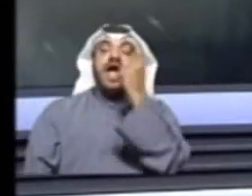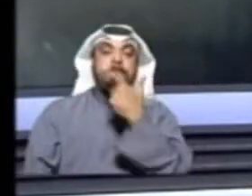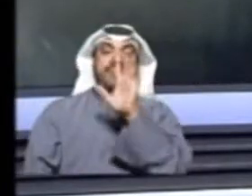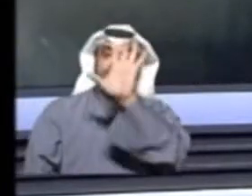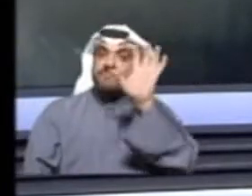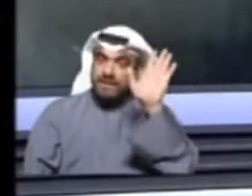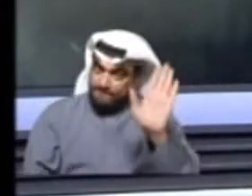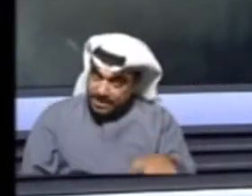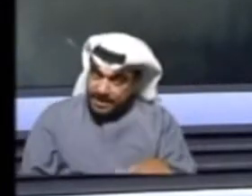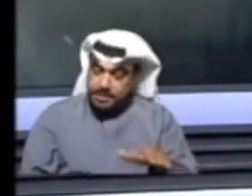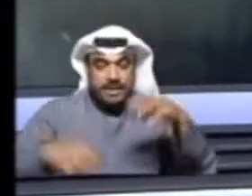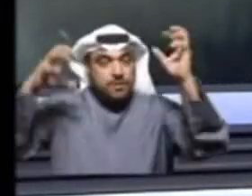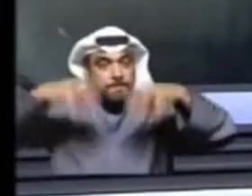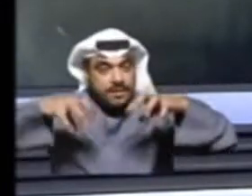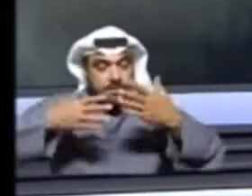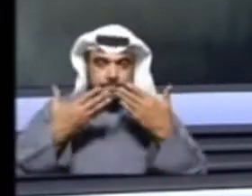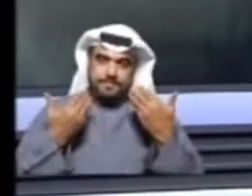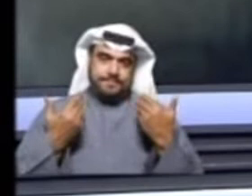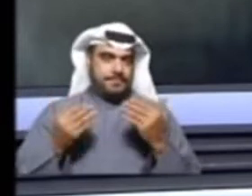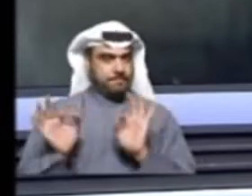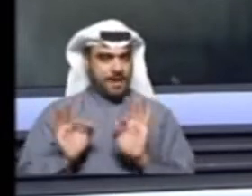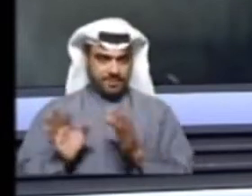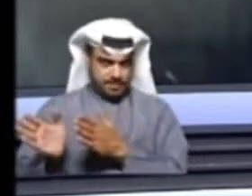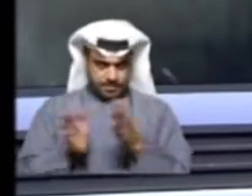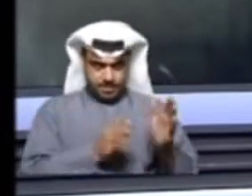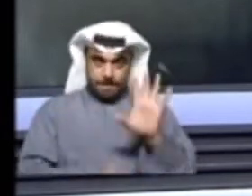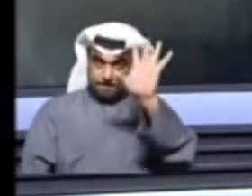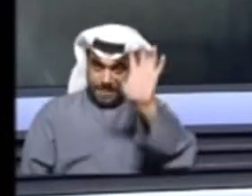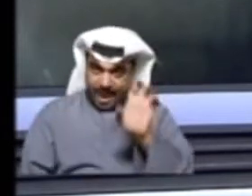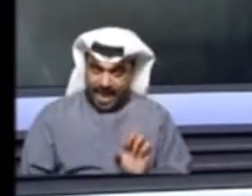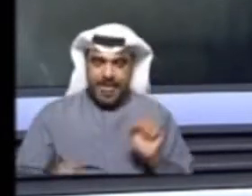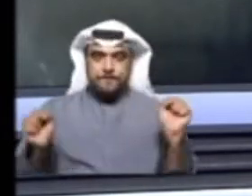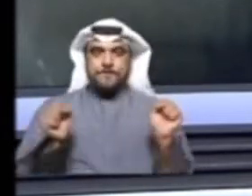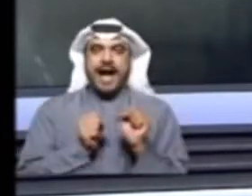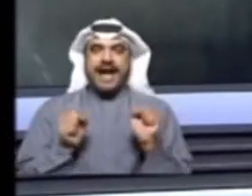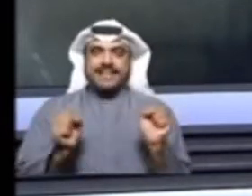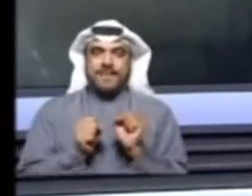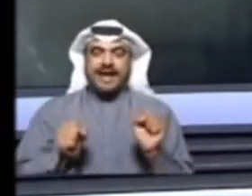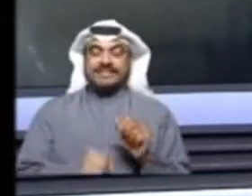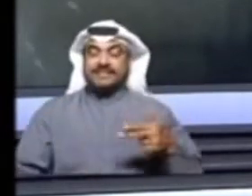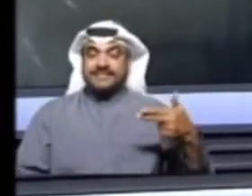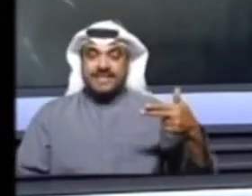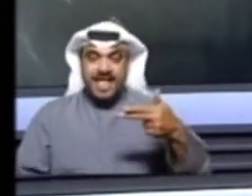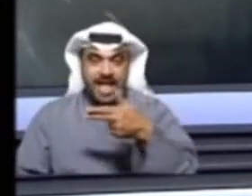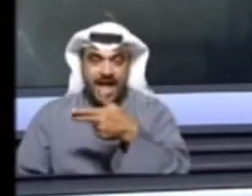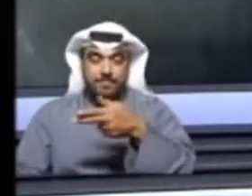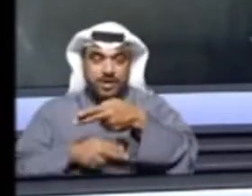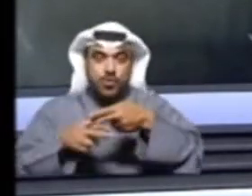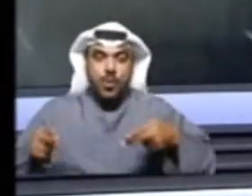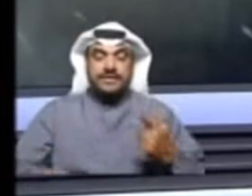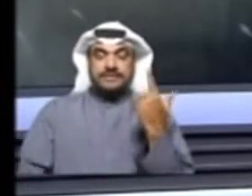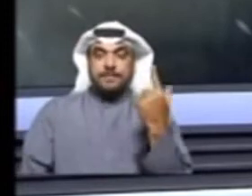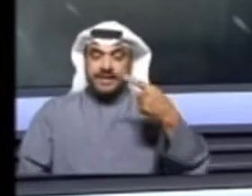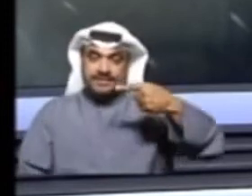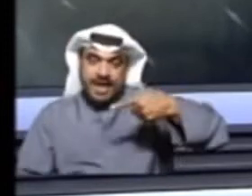أجواء معتدلة إلى باردة نسبيا، خاصة في المناطق الغربية راح تكون متوقع أن تصل 17